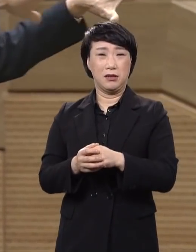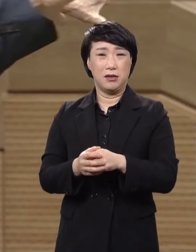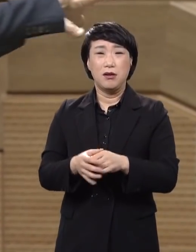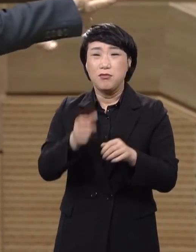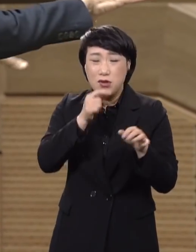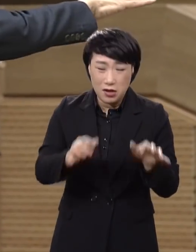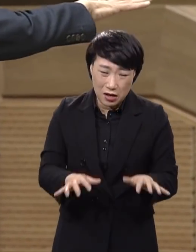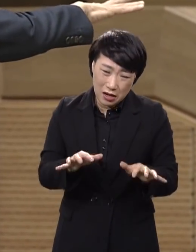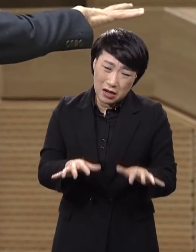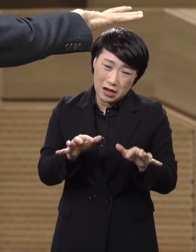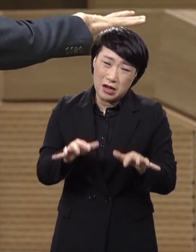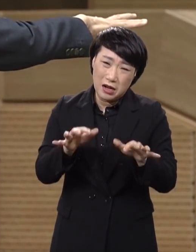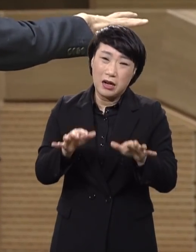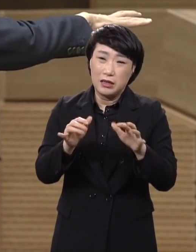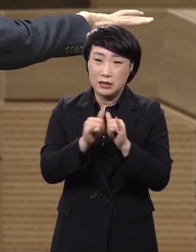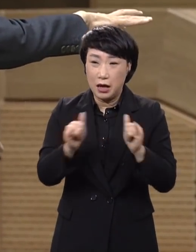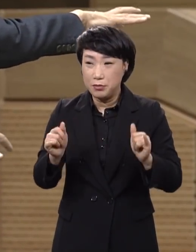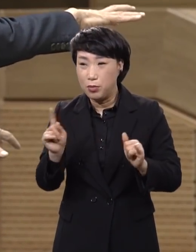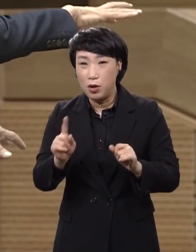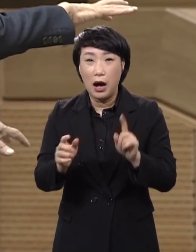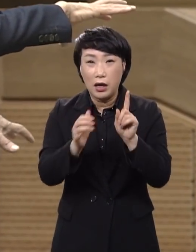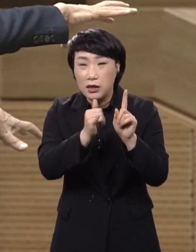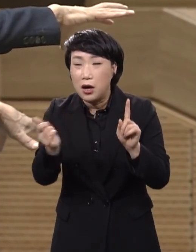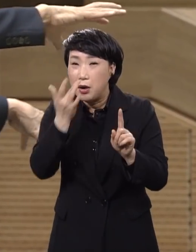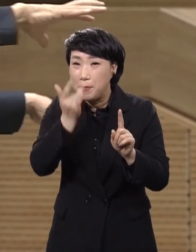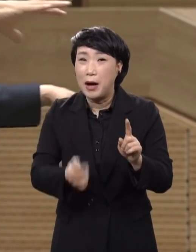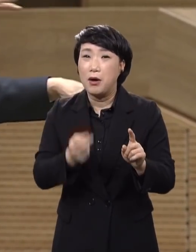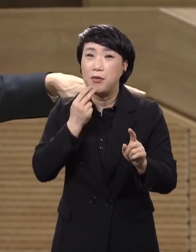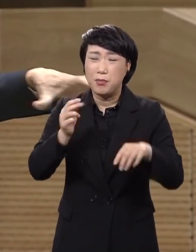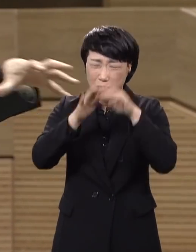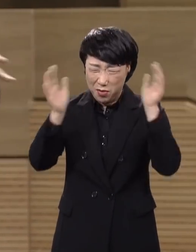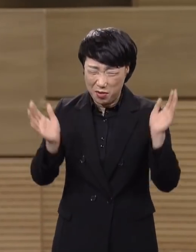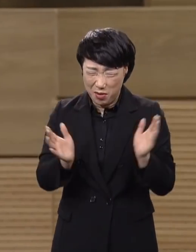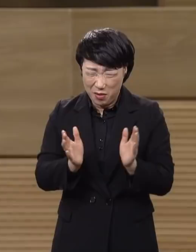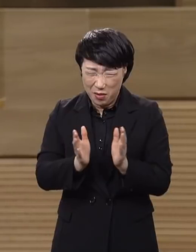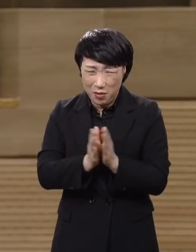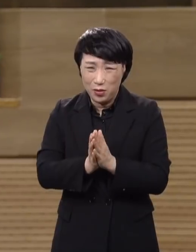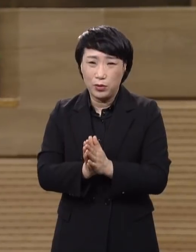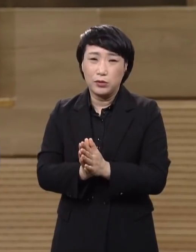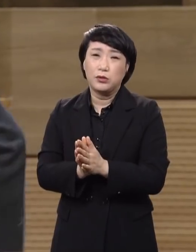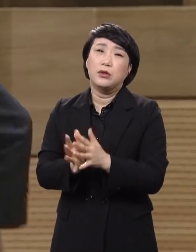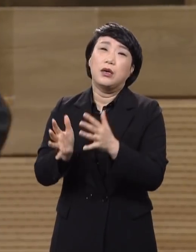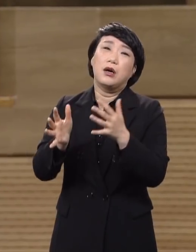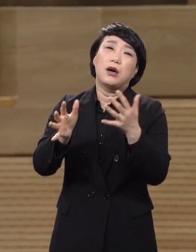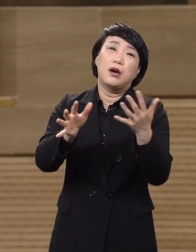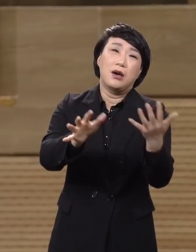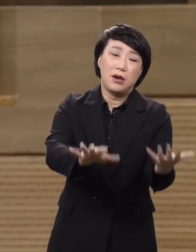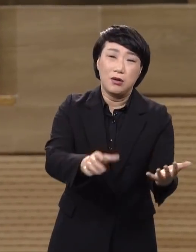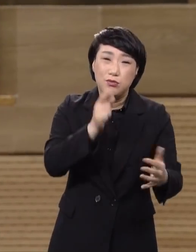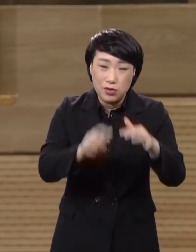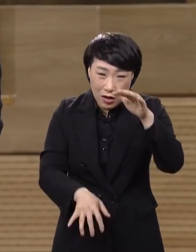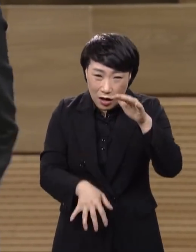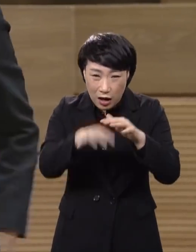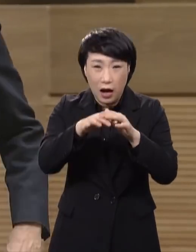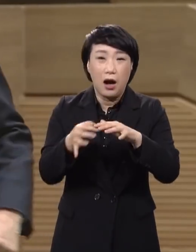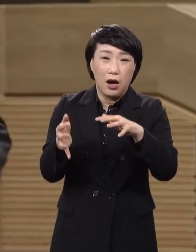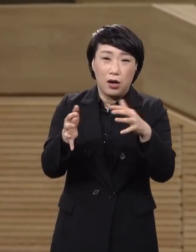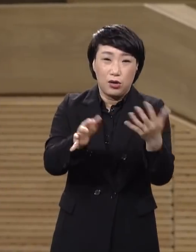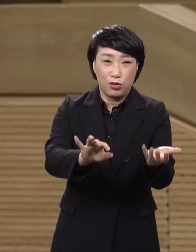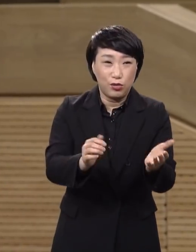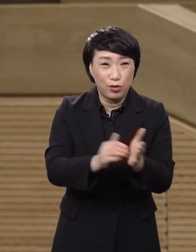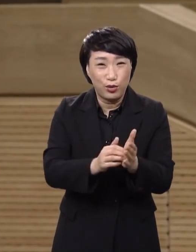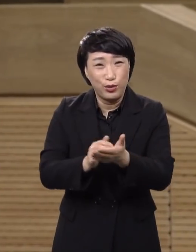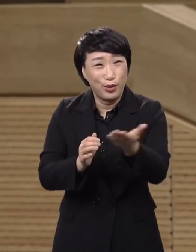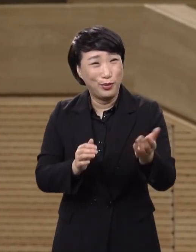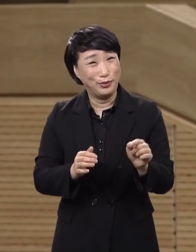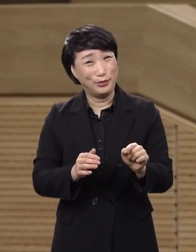이래요. 모든 백성이 한 사람도 빠짐없이 싹 다 수장되고 맙니다.